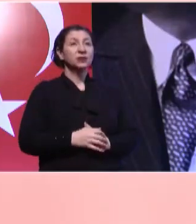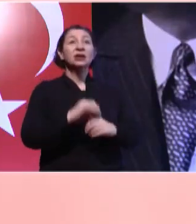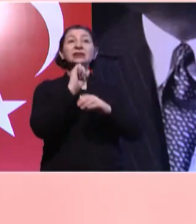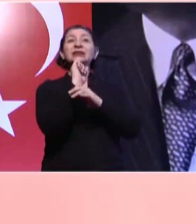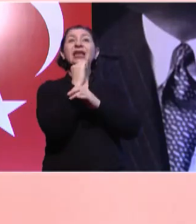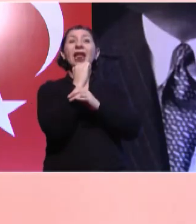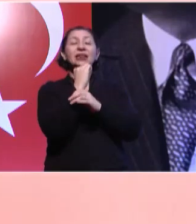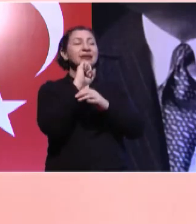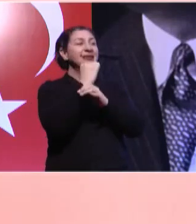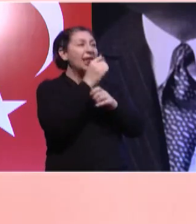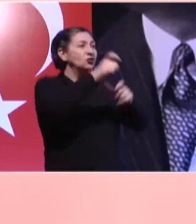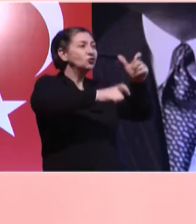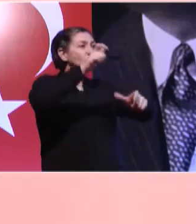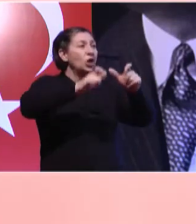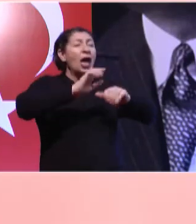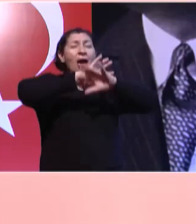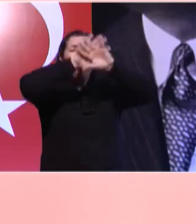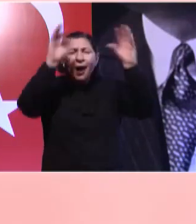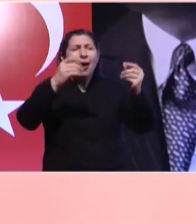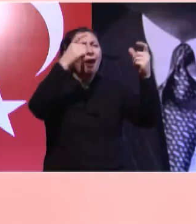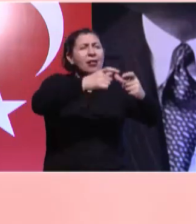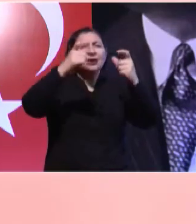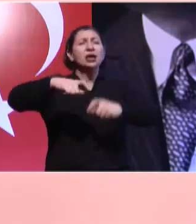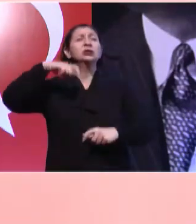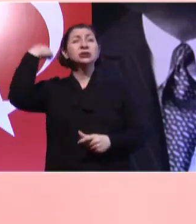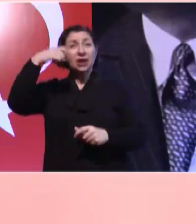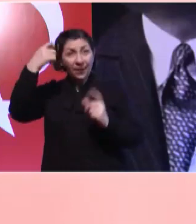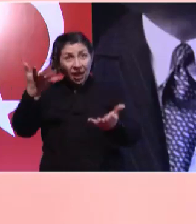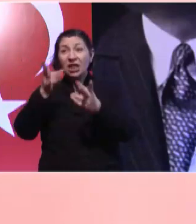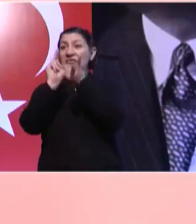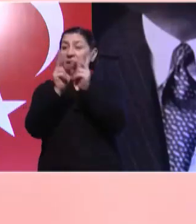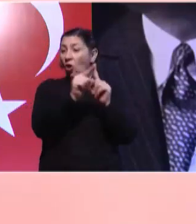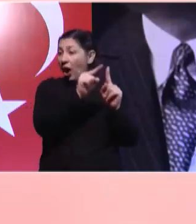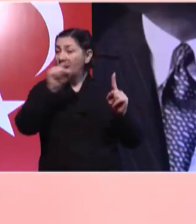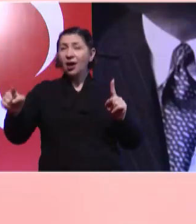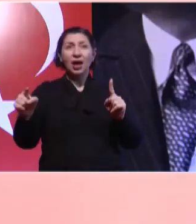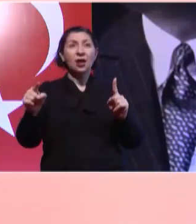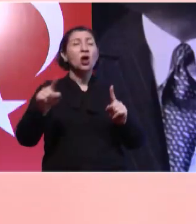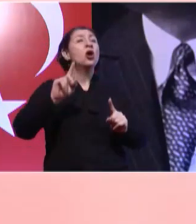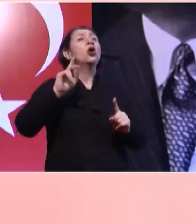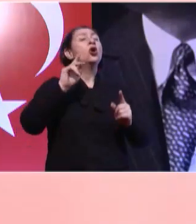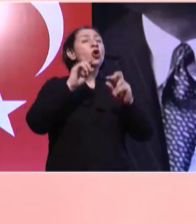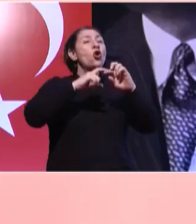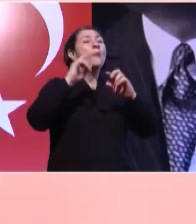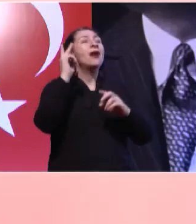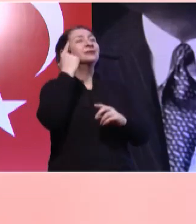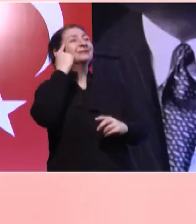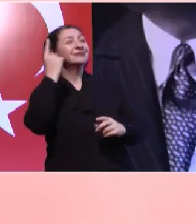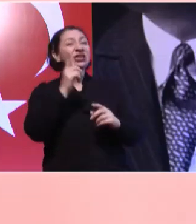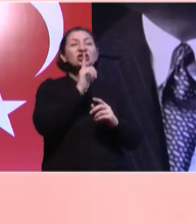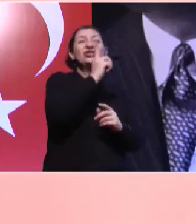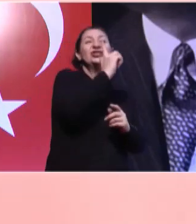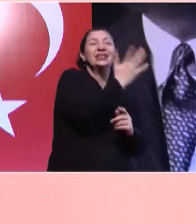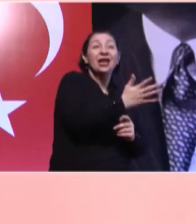Sanat eserleri, sanatçı her alanda üretmelidir. Sinemadan tiyatroya kadar, romandan öyküye kadar, şiire